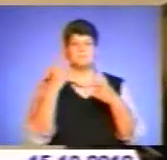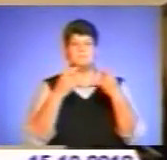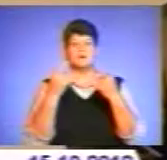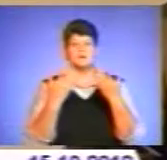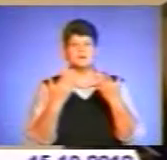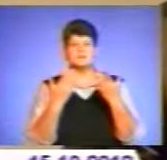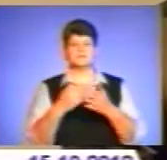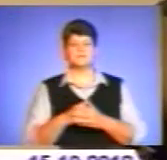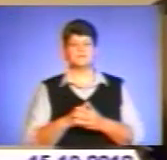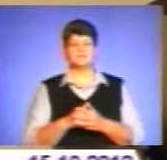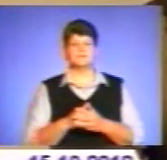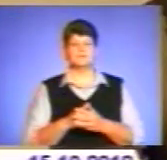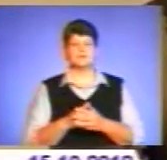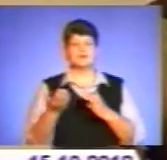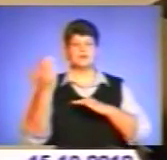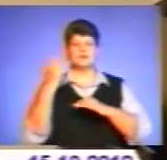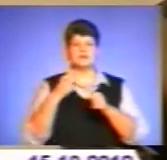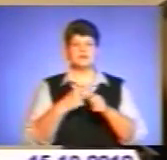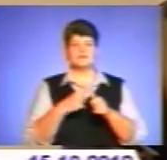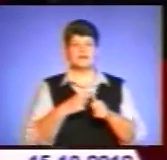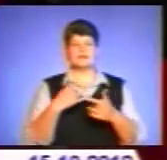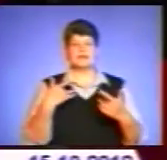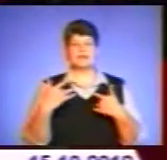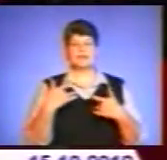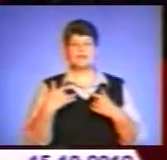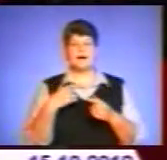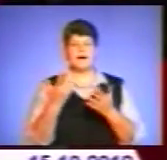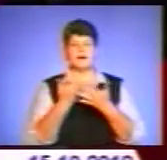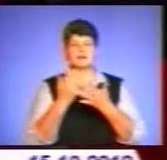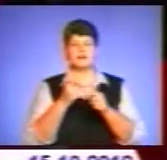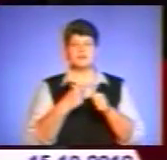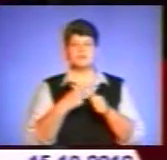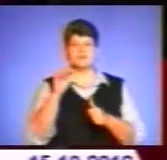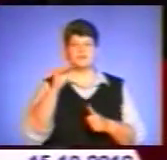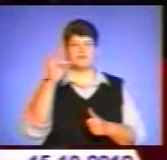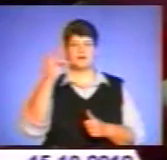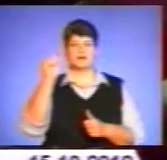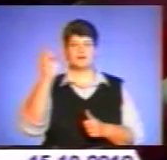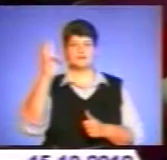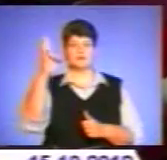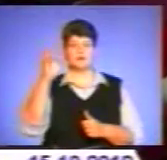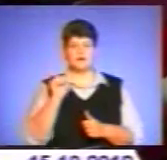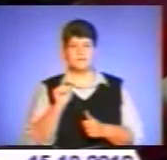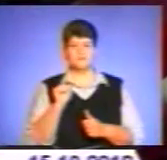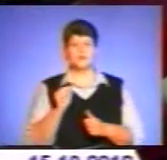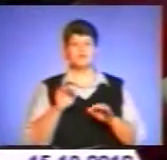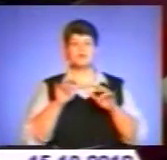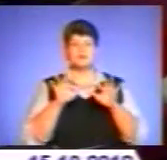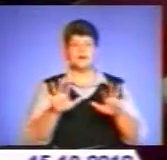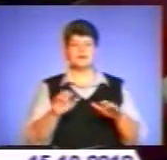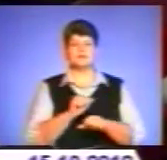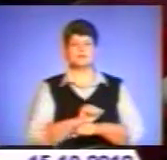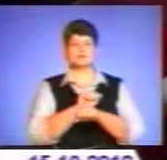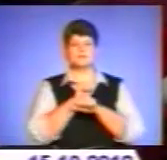називався кінотеатр імені Франка. Про передумови виникнення Української повстанської армії та її діяльність розповів